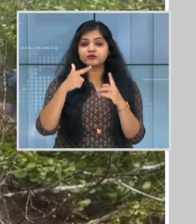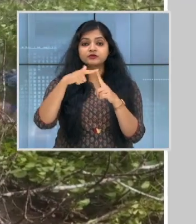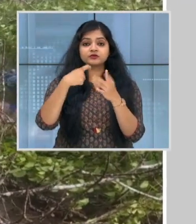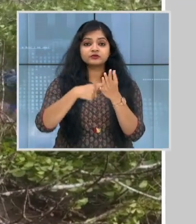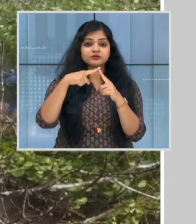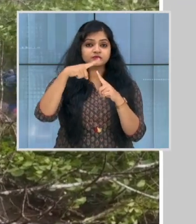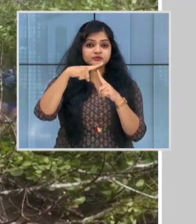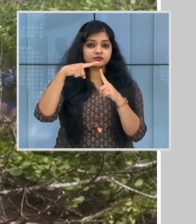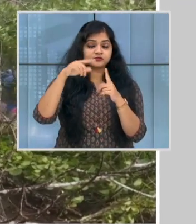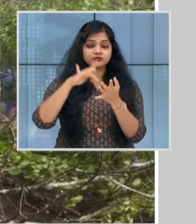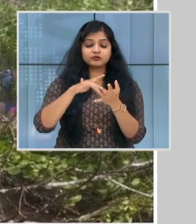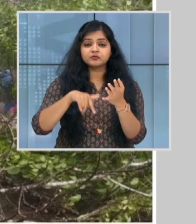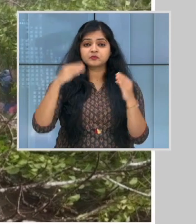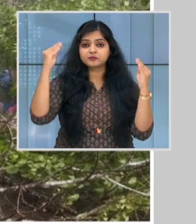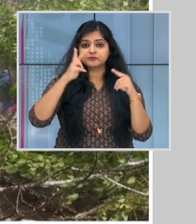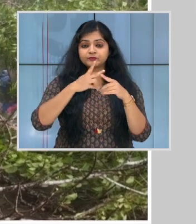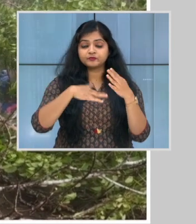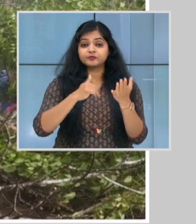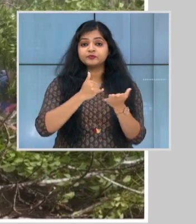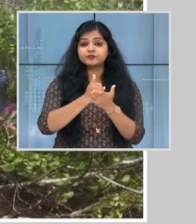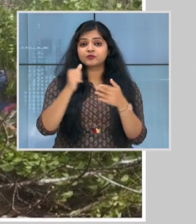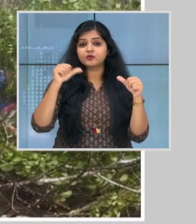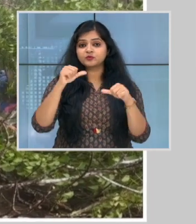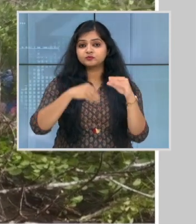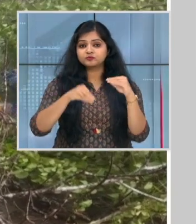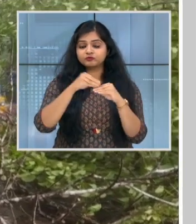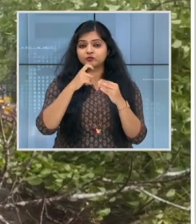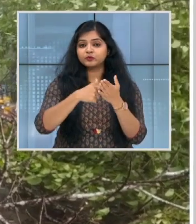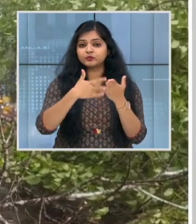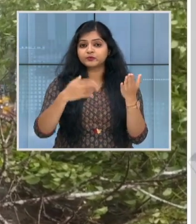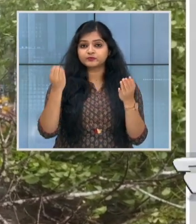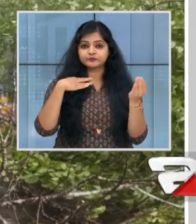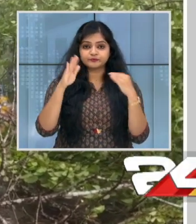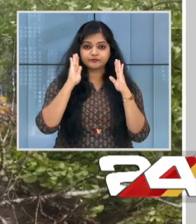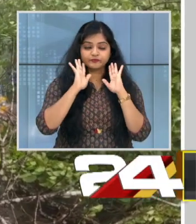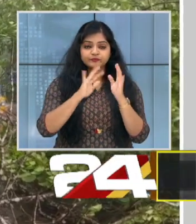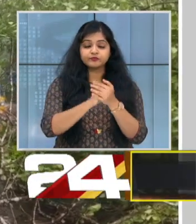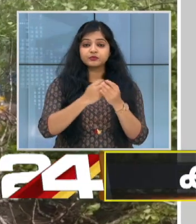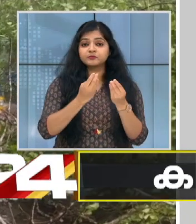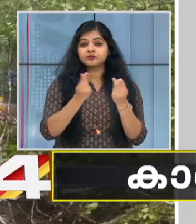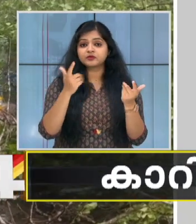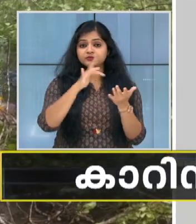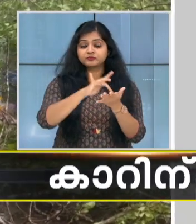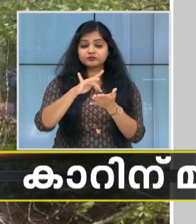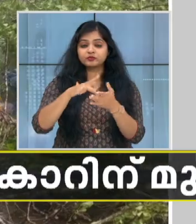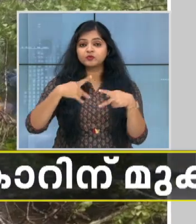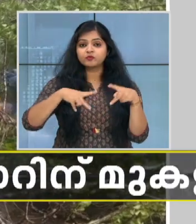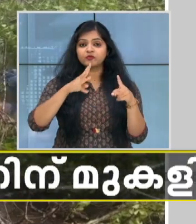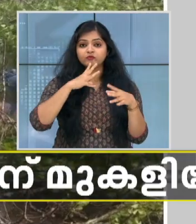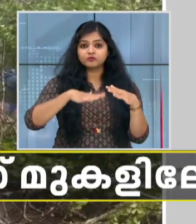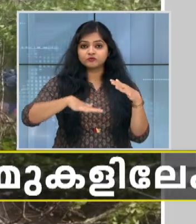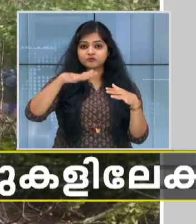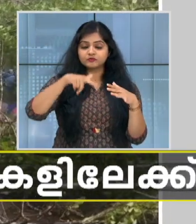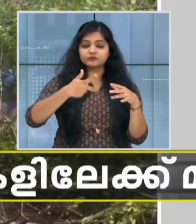മഴ തുടരുന്നത്. കൃഷിനാശം ഉൾപ്പെടെ വിവിധ ഇടങ്ങളിൽ റിപ്പോർട്ട് ചെയ്യുന്നുണ്ട്. വിവിധ പാതകളിൽ ഗതാഗത തടസ്സവും, കാരണം വെള്ളം കയറിയ പാതകളിൽ